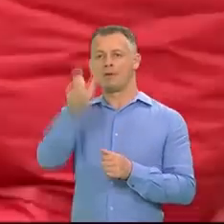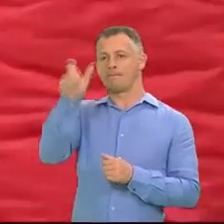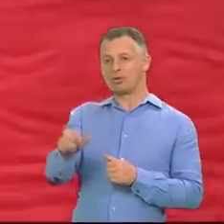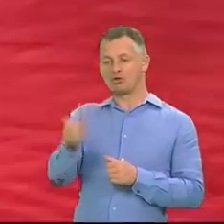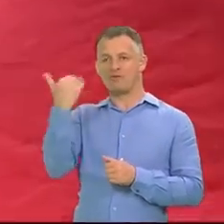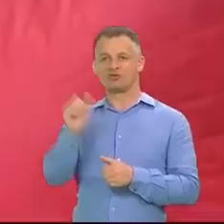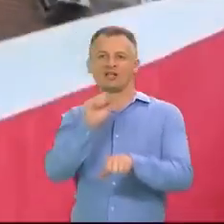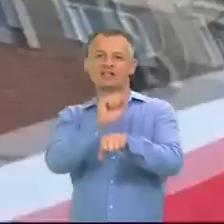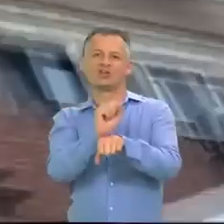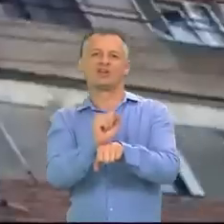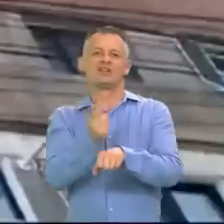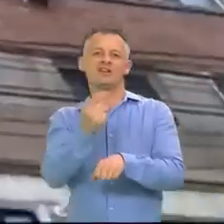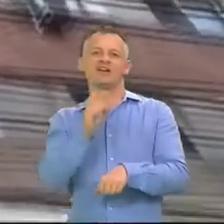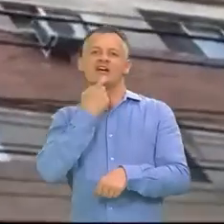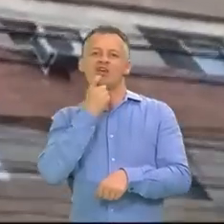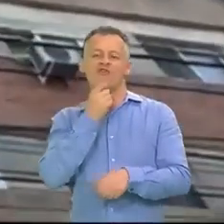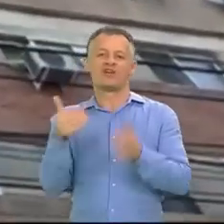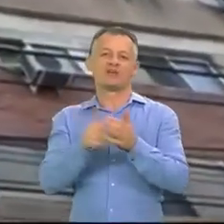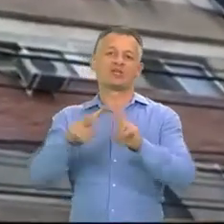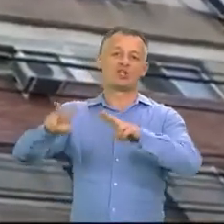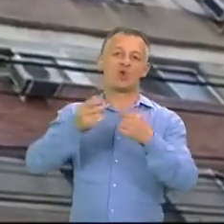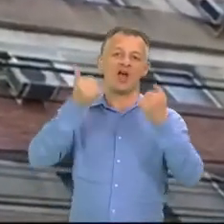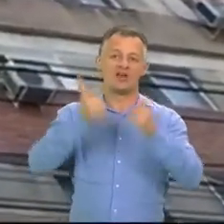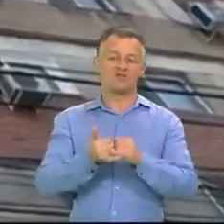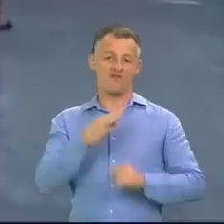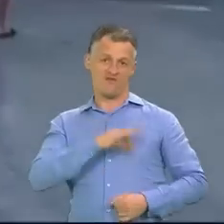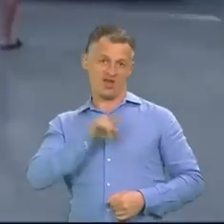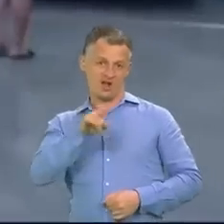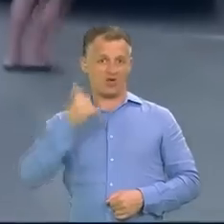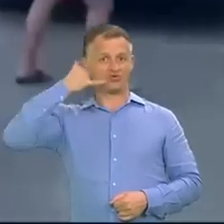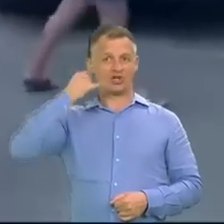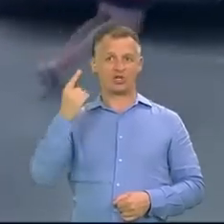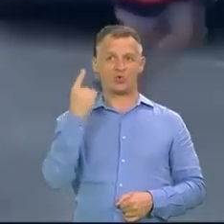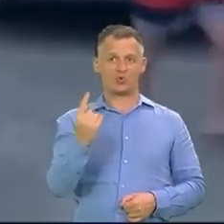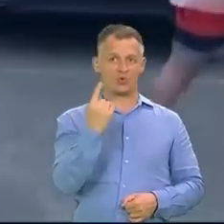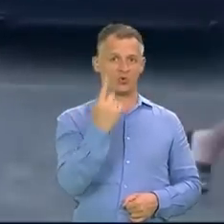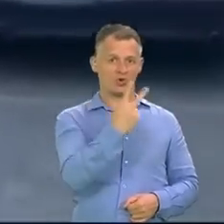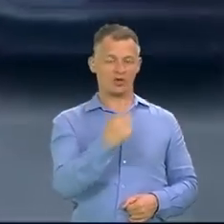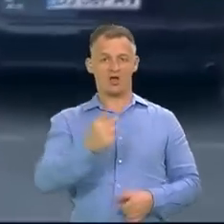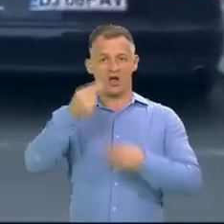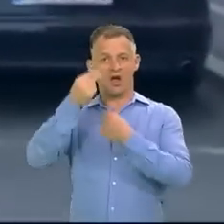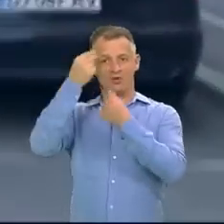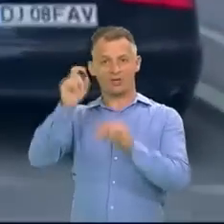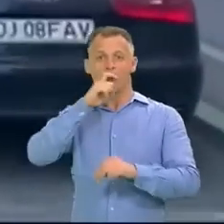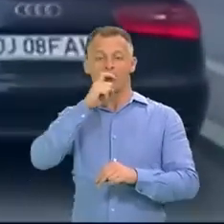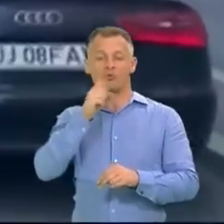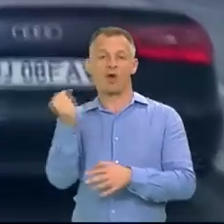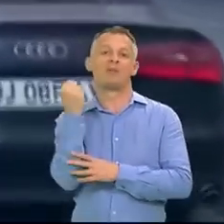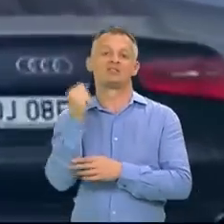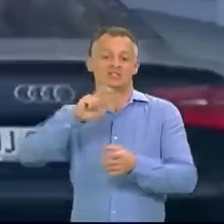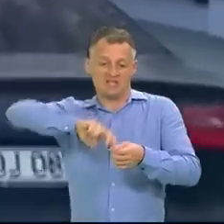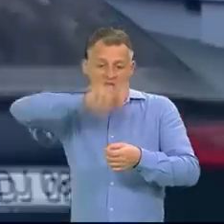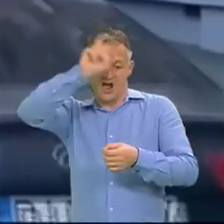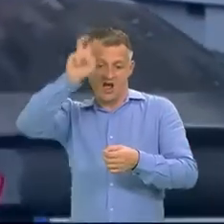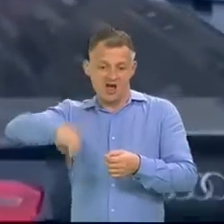Individul era deținut la penitenciarul din Craiova și trebuia să se întoarcă astăzi. Fica lui a sunat la 112 și a anunțat că bărbatul amenință că se va arunca în gol pentru